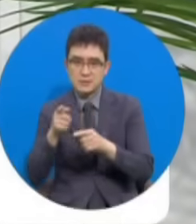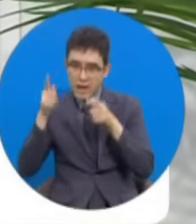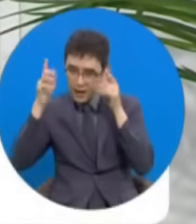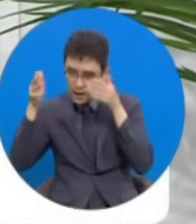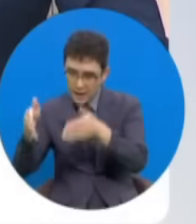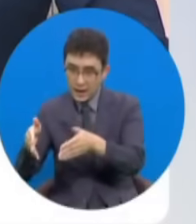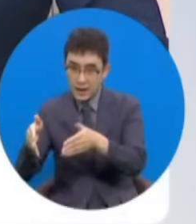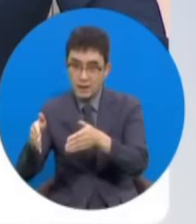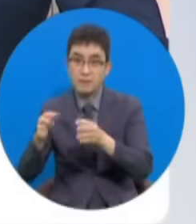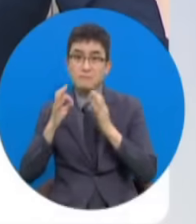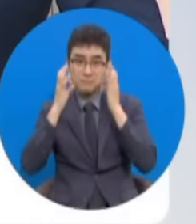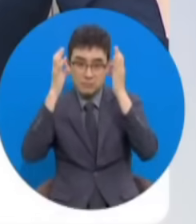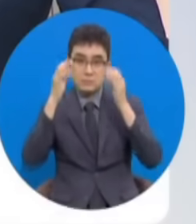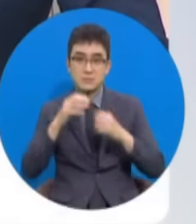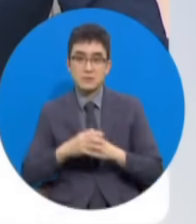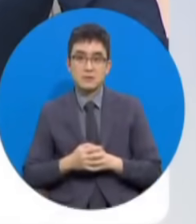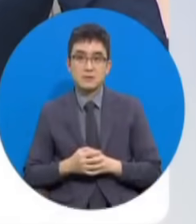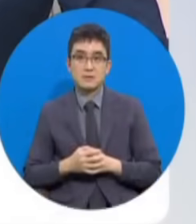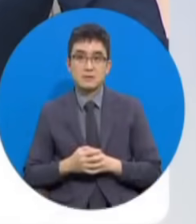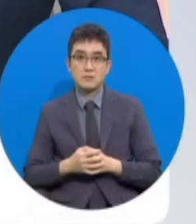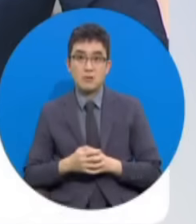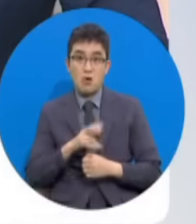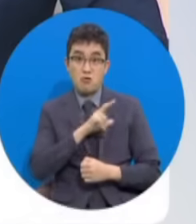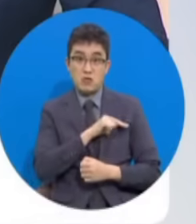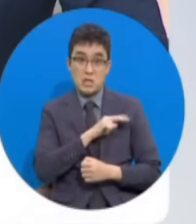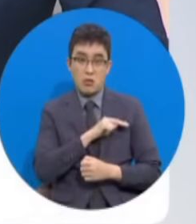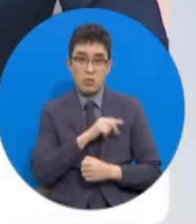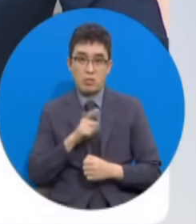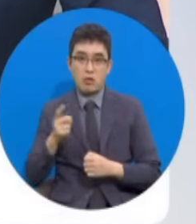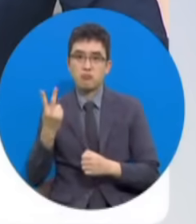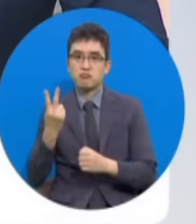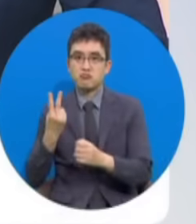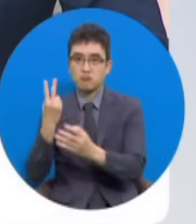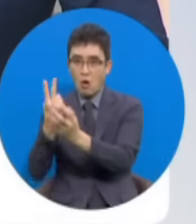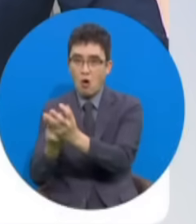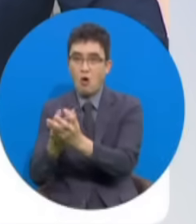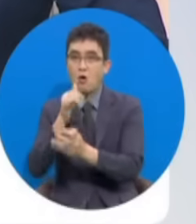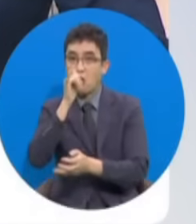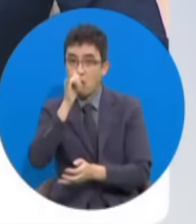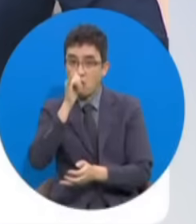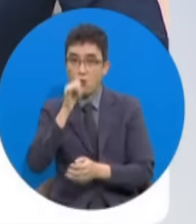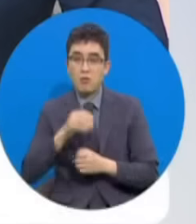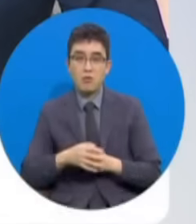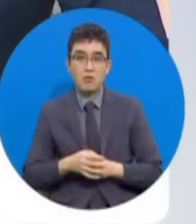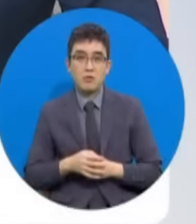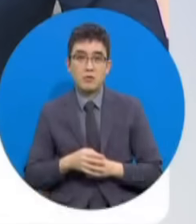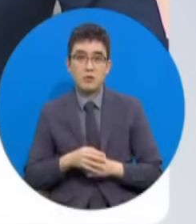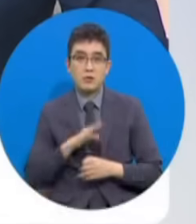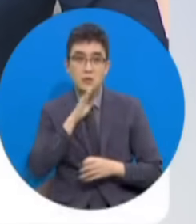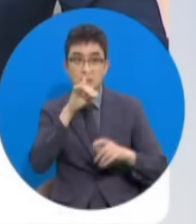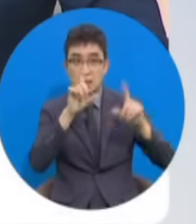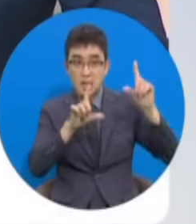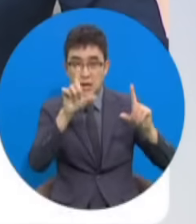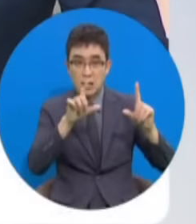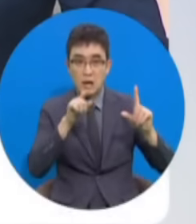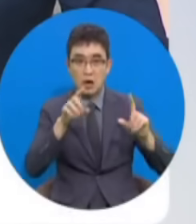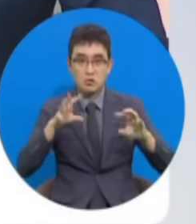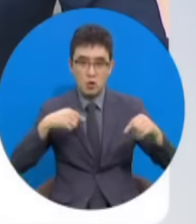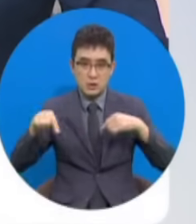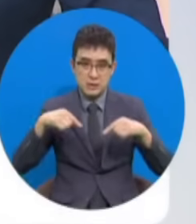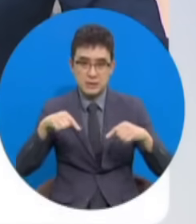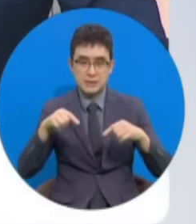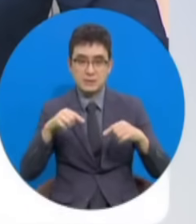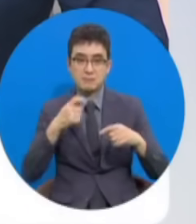의원이 없는 것도 아닙니다. 두 분 정도가 들어가 있기 때문에 현실 정치에 대한 반영 그리고 실제 민주당의 혁신을 이루기